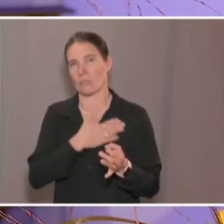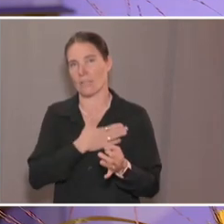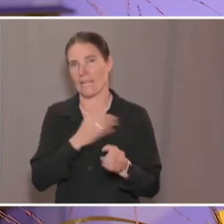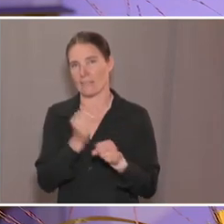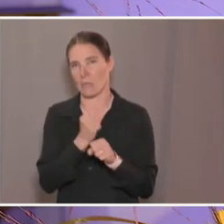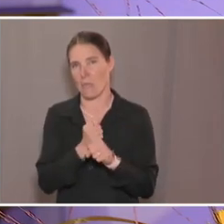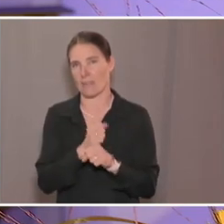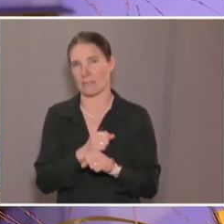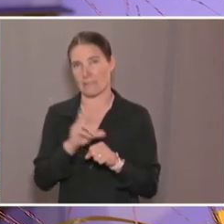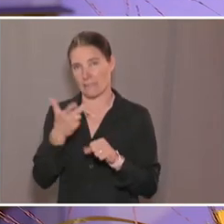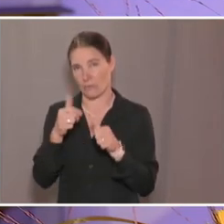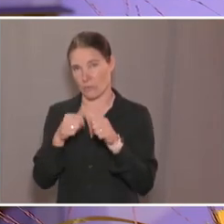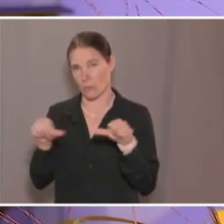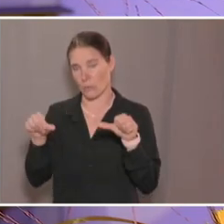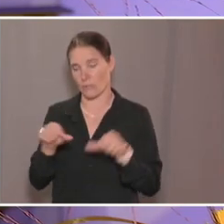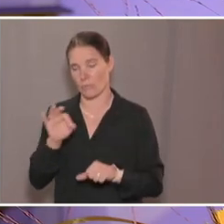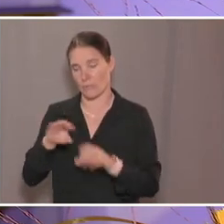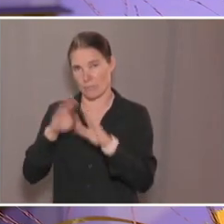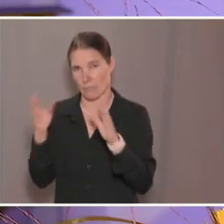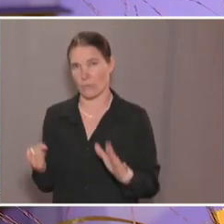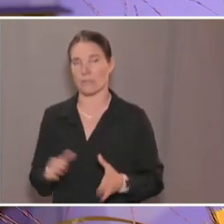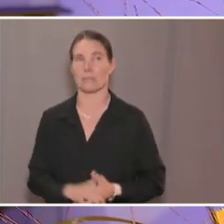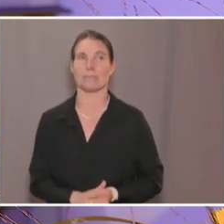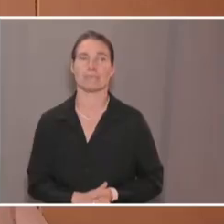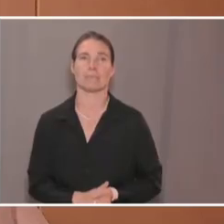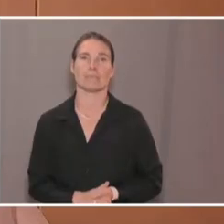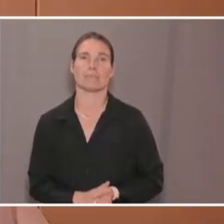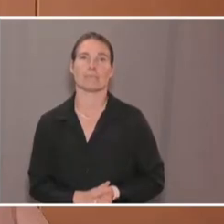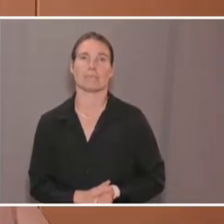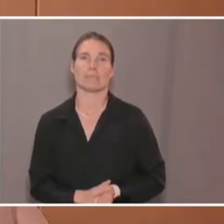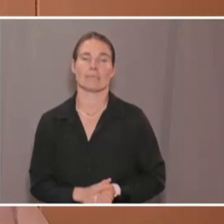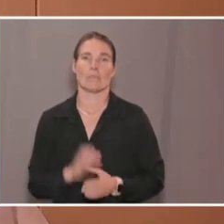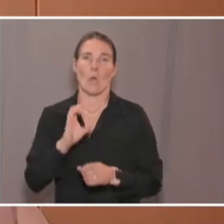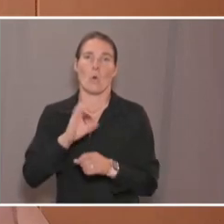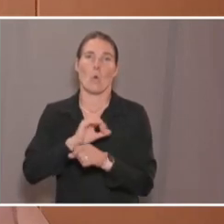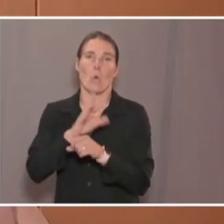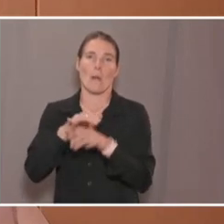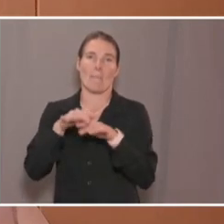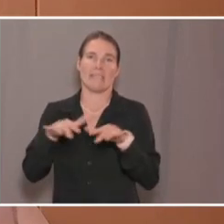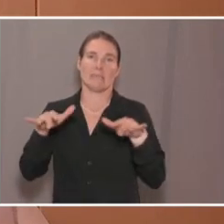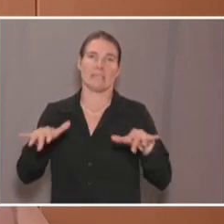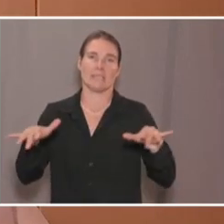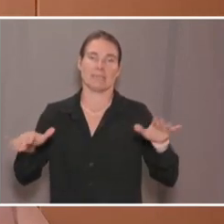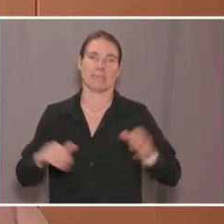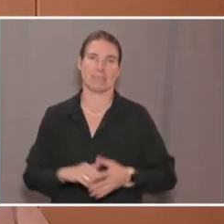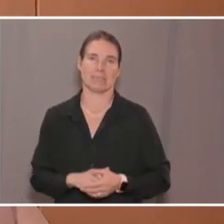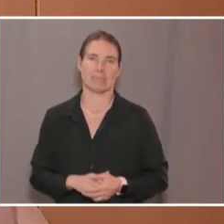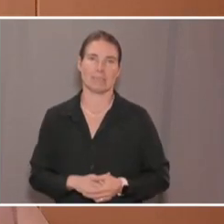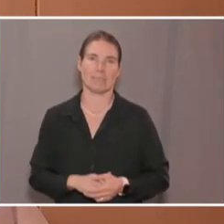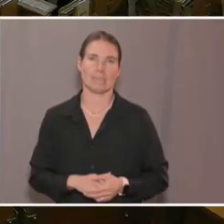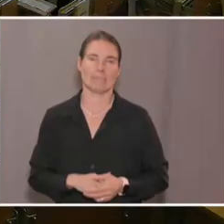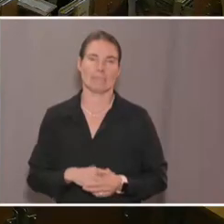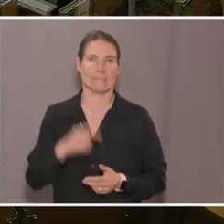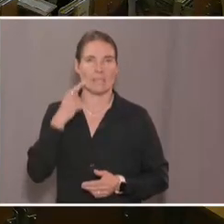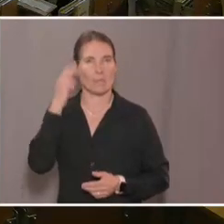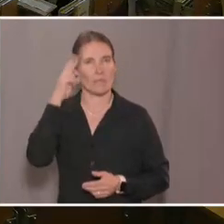Drittes Glück für das Gebäude. Wir waren in Zeiten der Pandemie und ich glaube keiner, ich auch